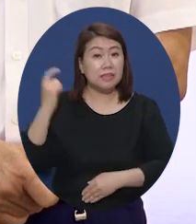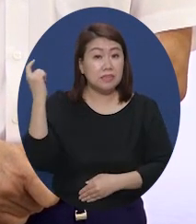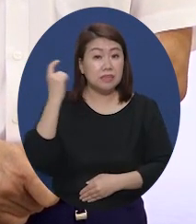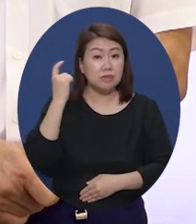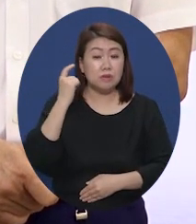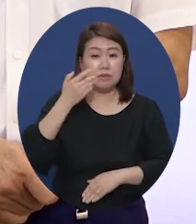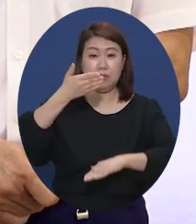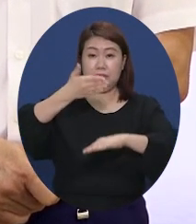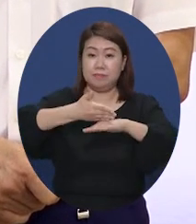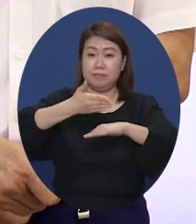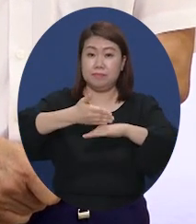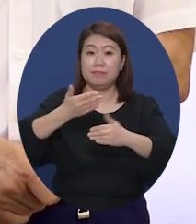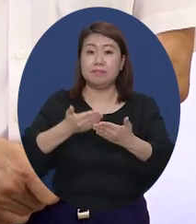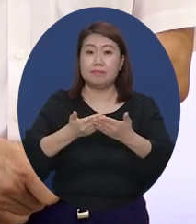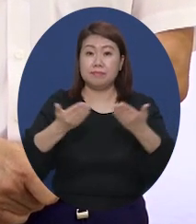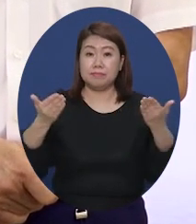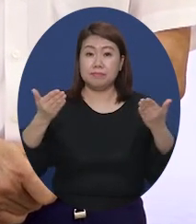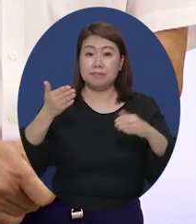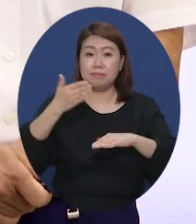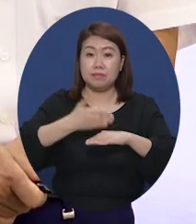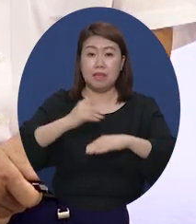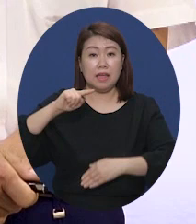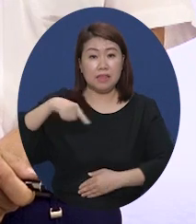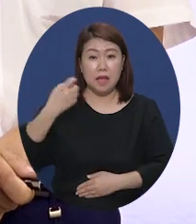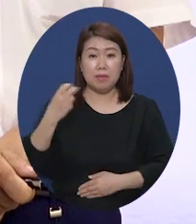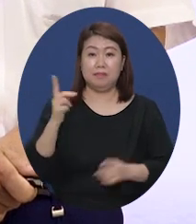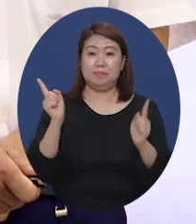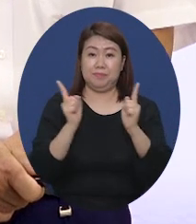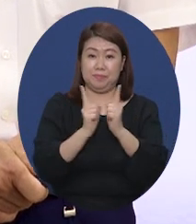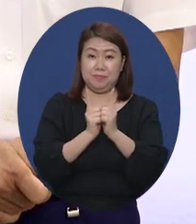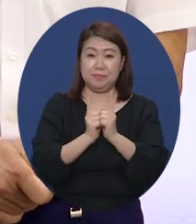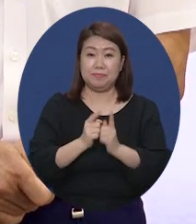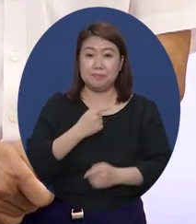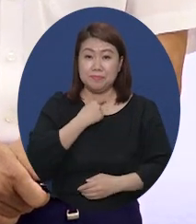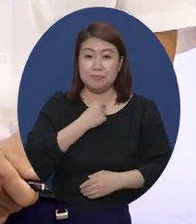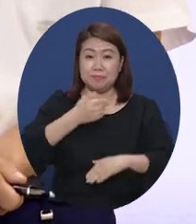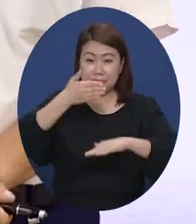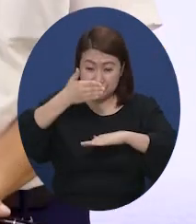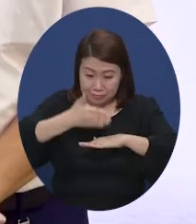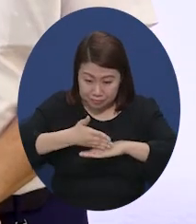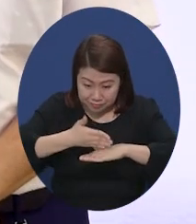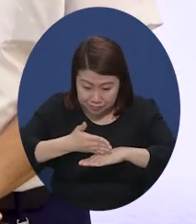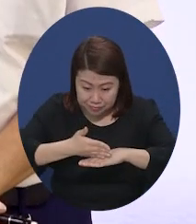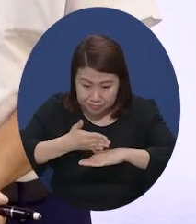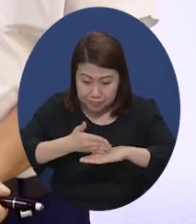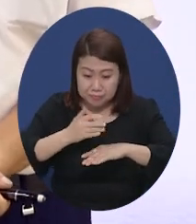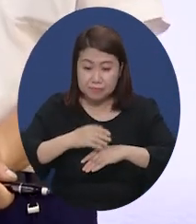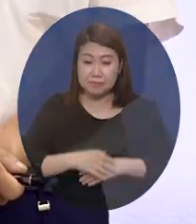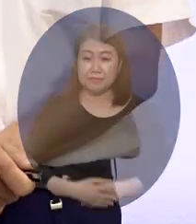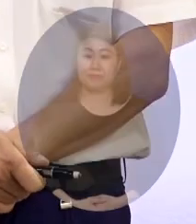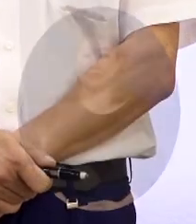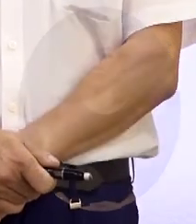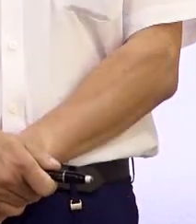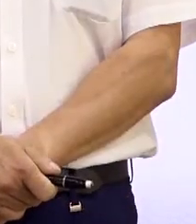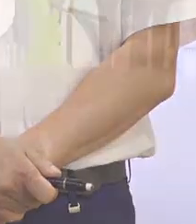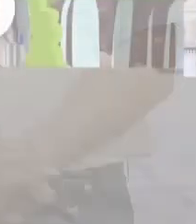여러분 잘 들어주셔서 고맙고 감사합니다. 다음 기회에 또 뵐 수 있으면 고맙겠습니다. 감사합니다.